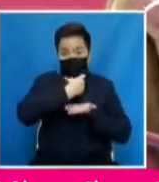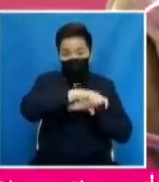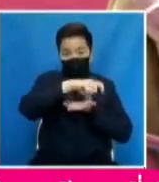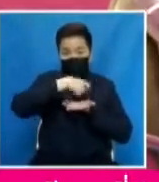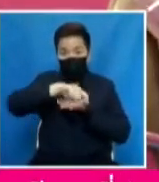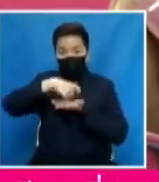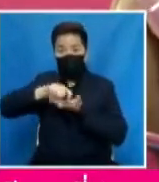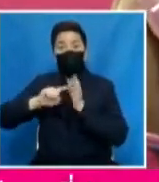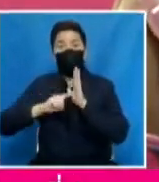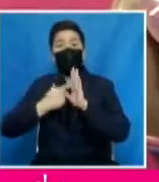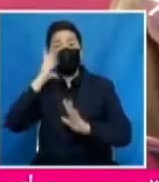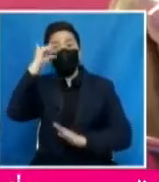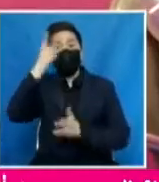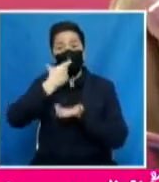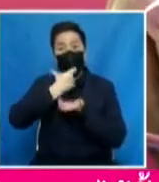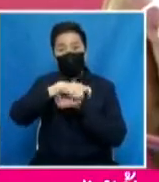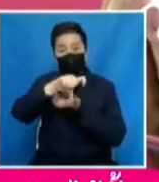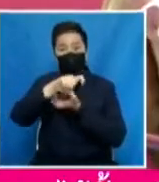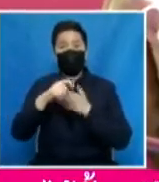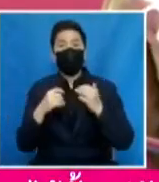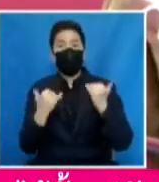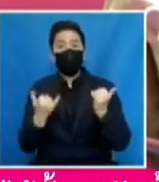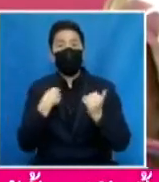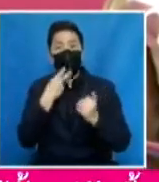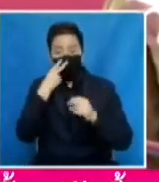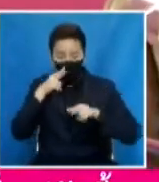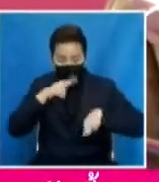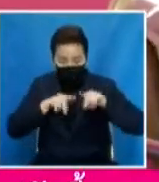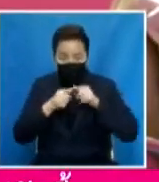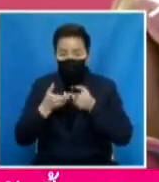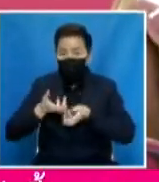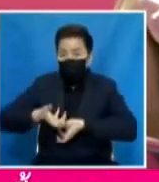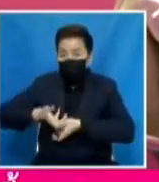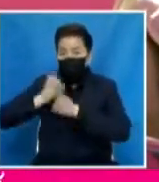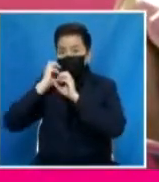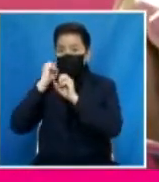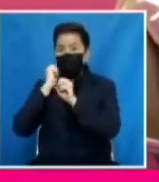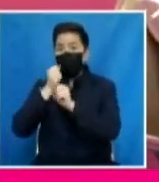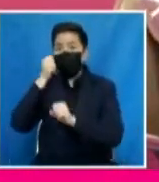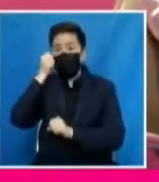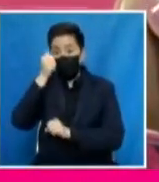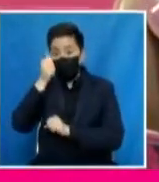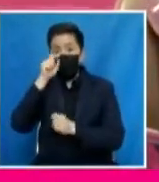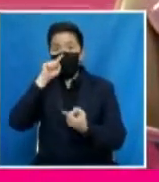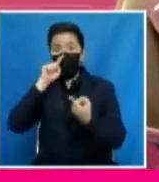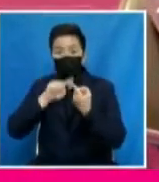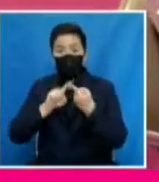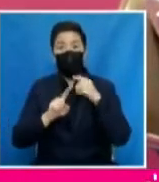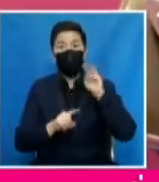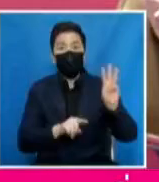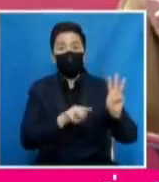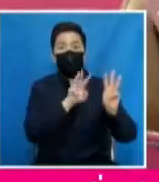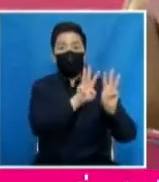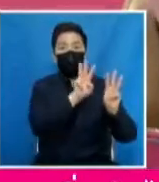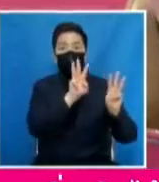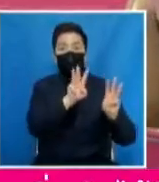ชีตั้งแต่วันพรุ่งนี้เป็นต้นไปโดยสามารถตรวจผลการออกรางวัลผ่านทางเว็บไซต์ของธนาคาร